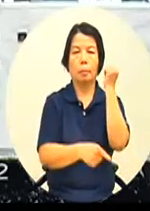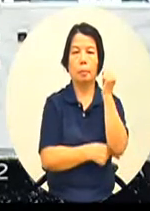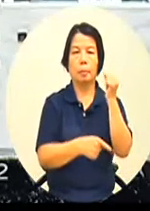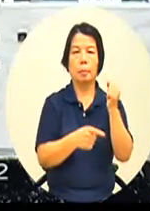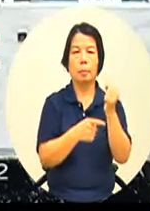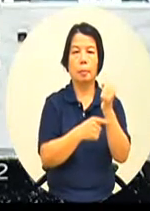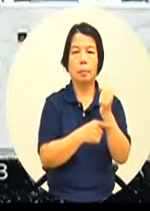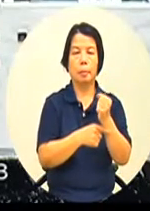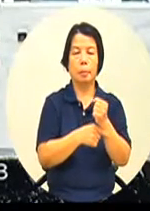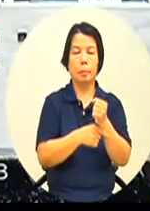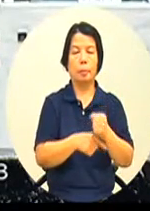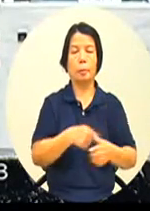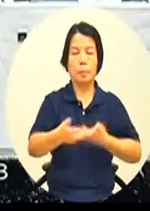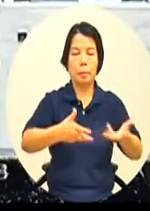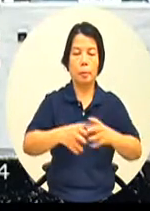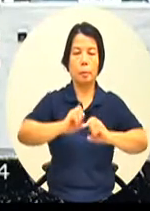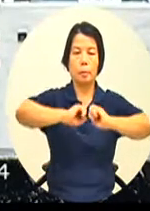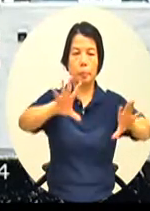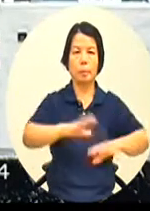报告。